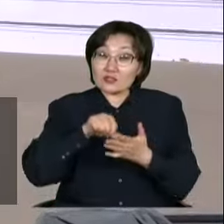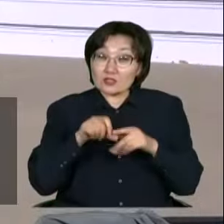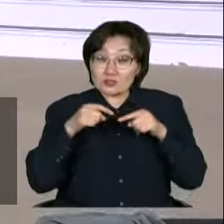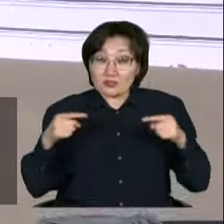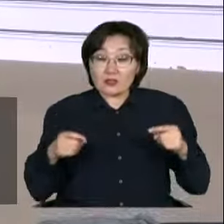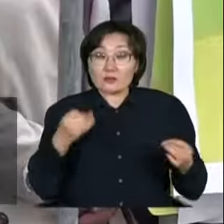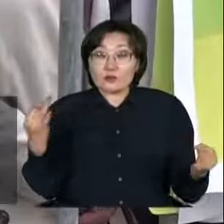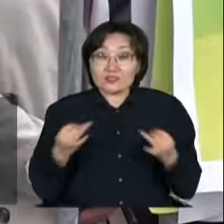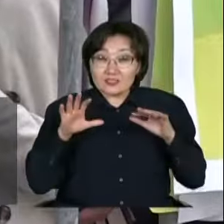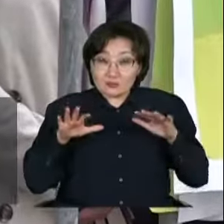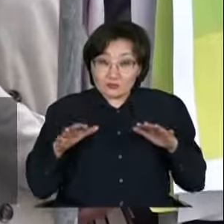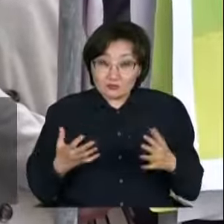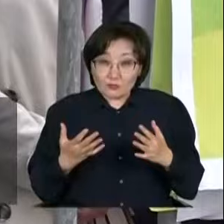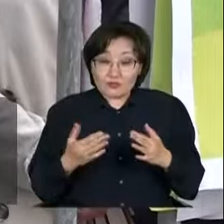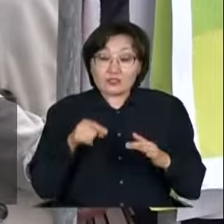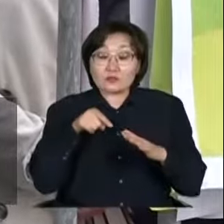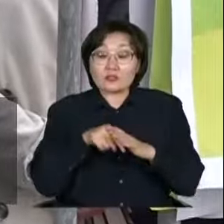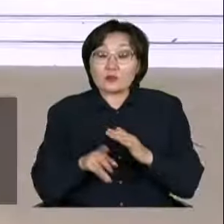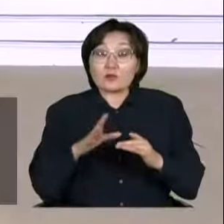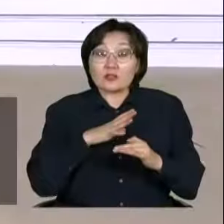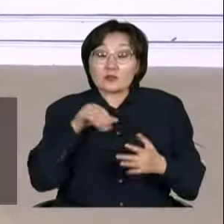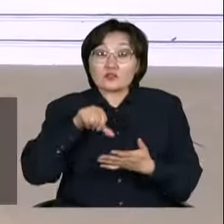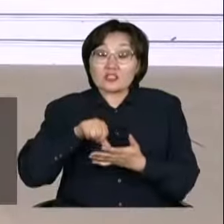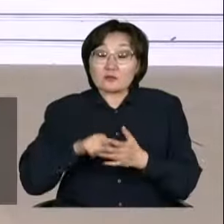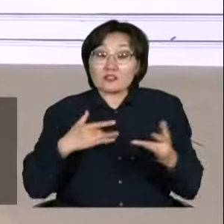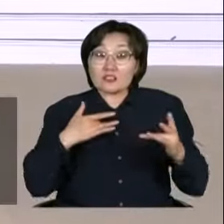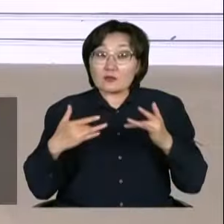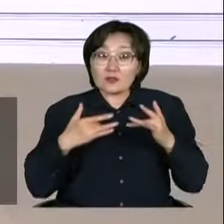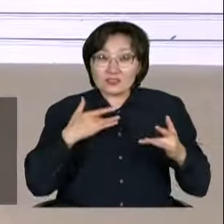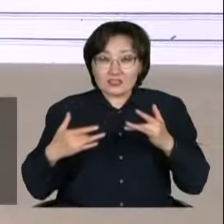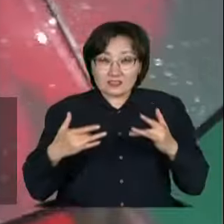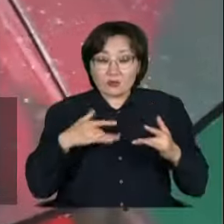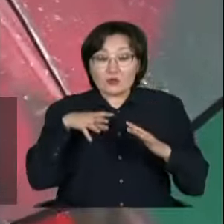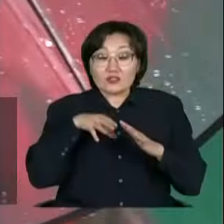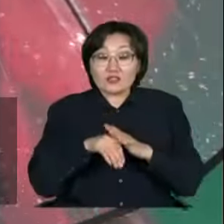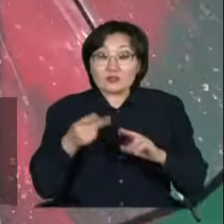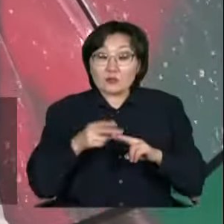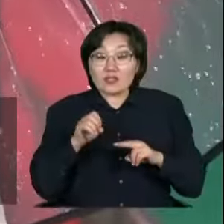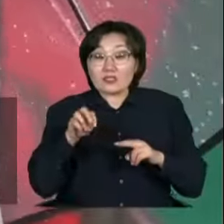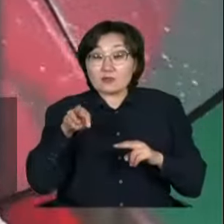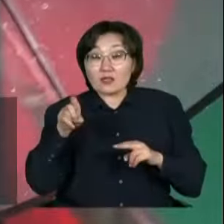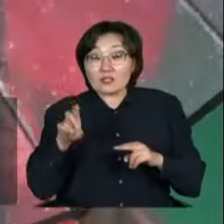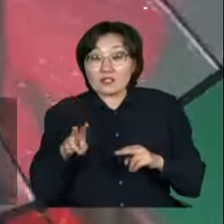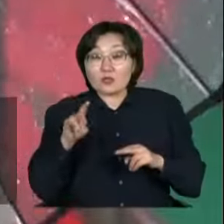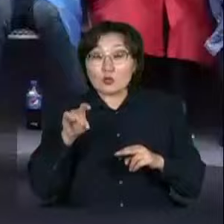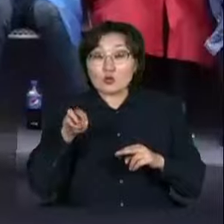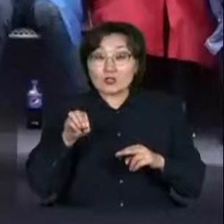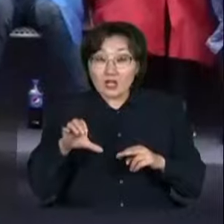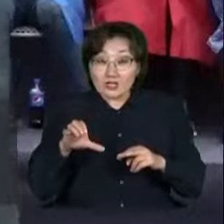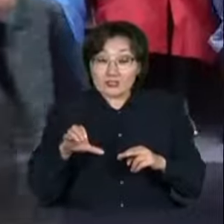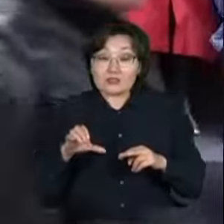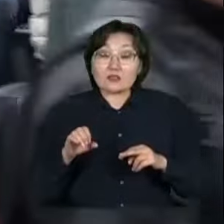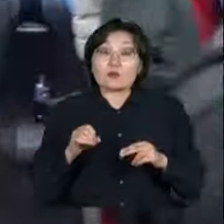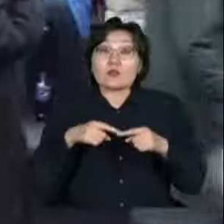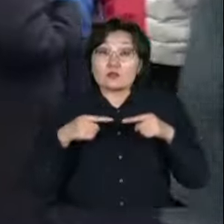другие развлекательные события. Одним из них стало выступление звезд отечественной эстрады, в числе которых Ерке Исмахан, Кайрат Нуртас, ансамбль Дус